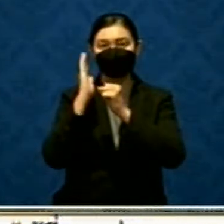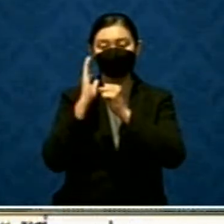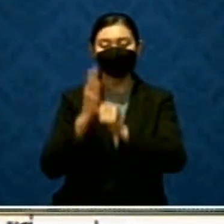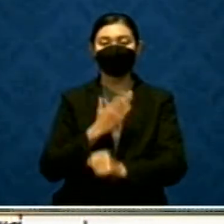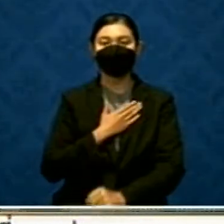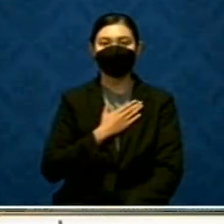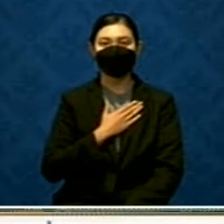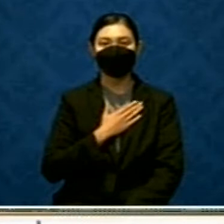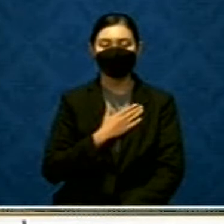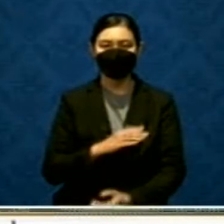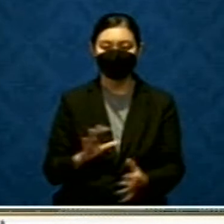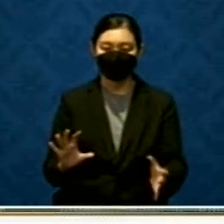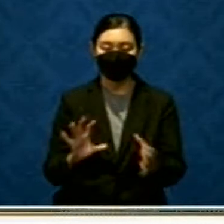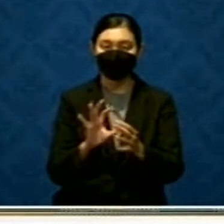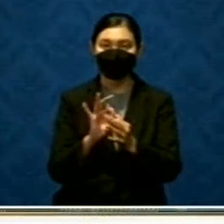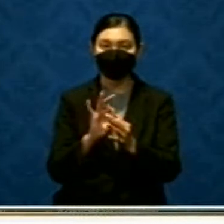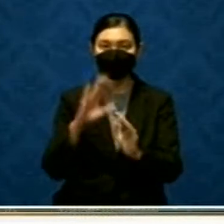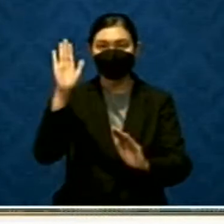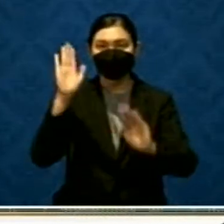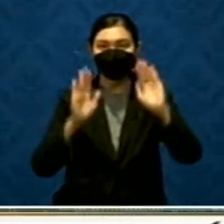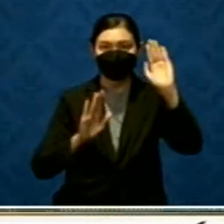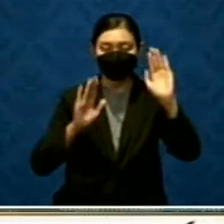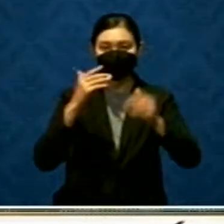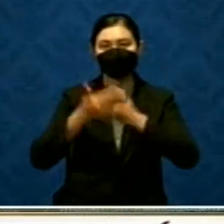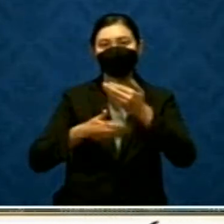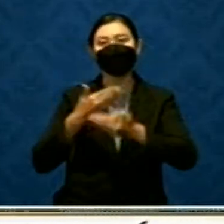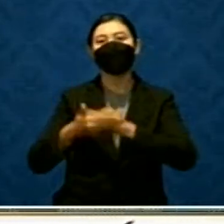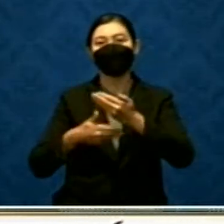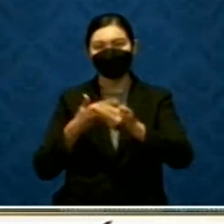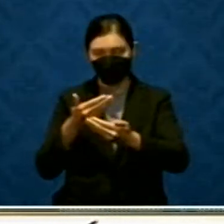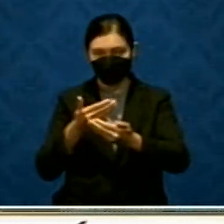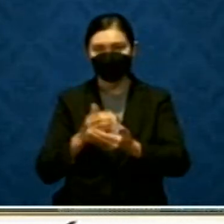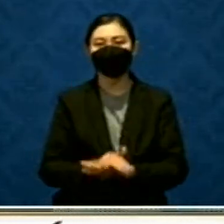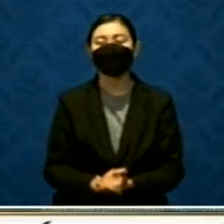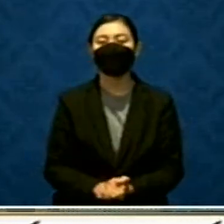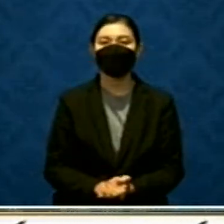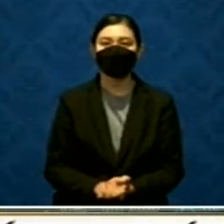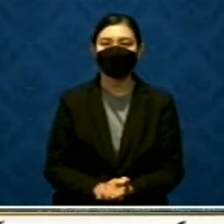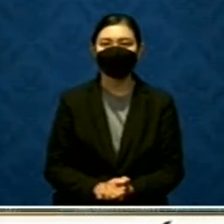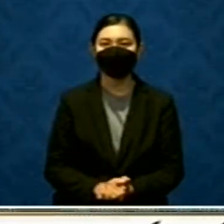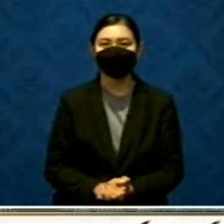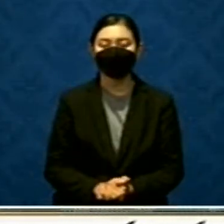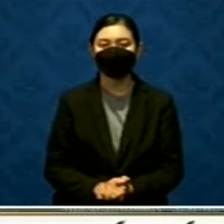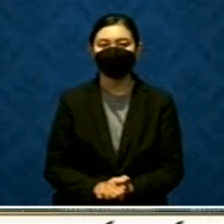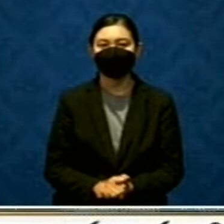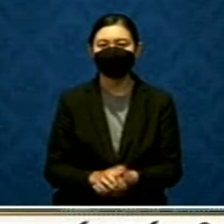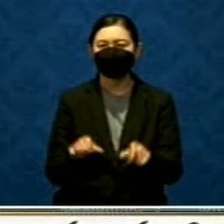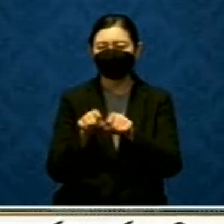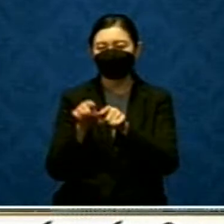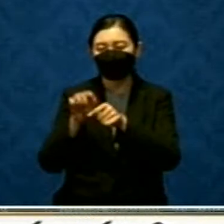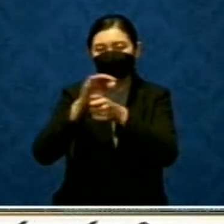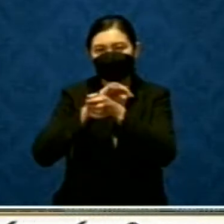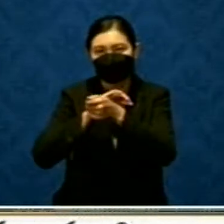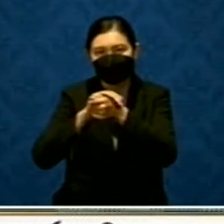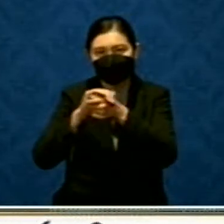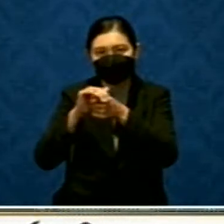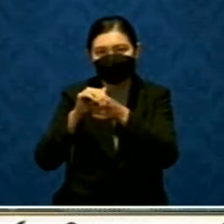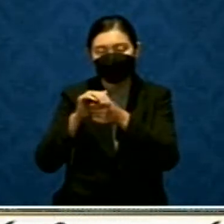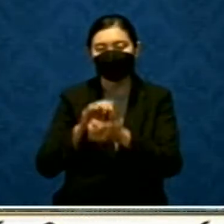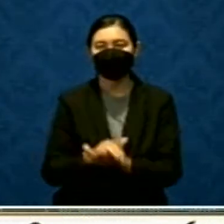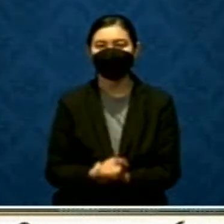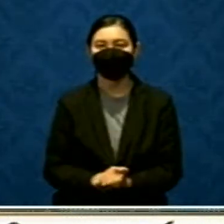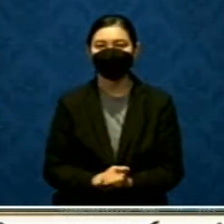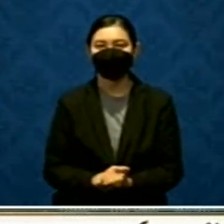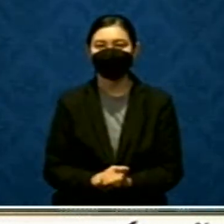ประเด็นการขายหุ้นของห้างหุ้นส่วนจำกัดบุรีเจริญว่าเป็นนิติกรรมอำพรางนะครับประเด็นที่กล่าวห